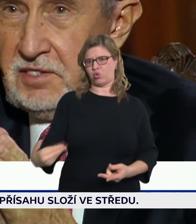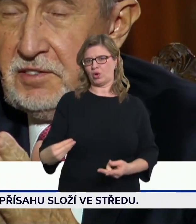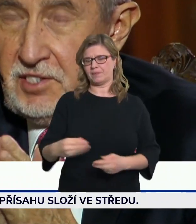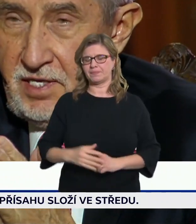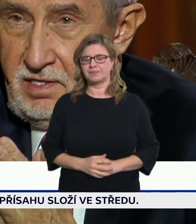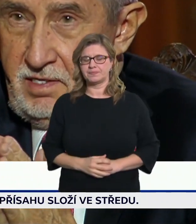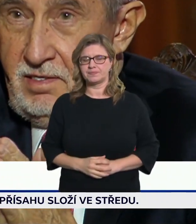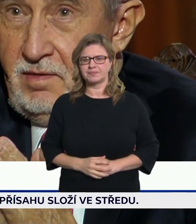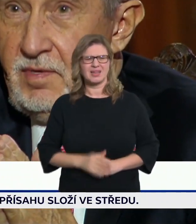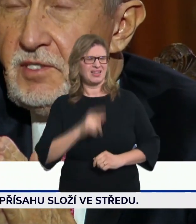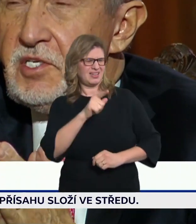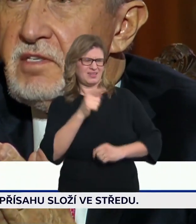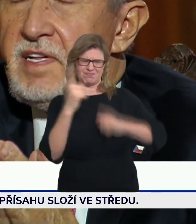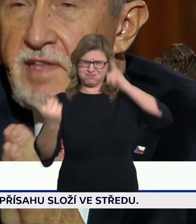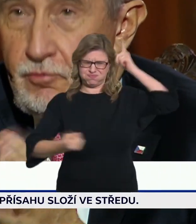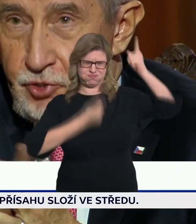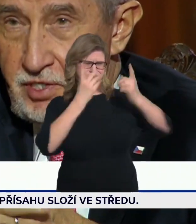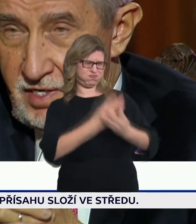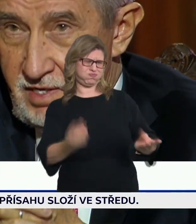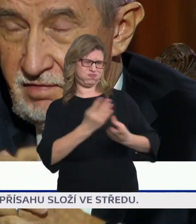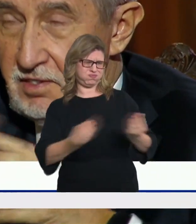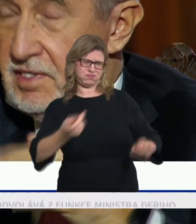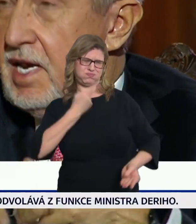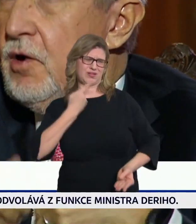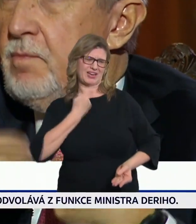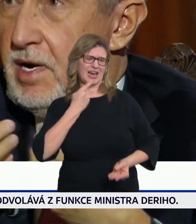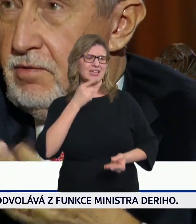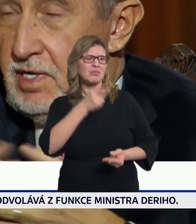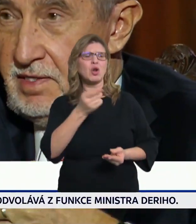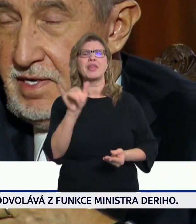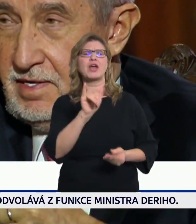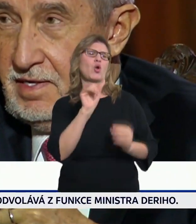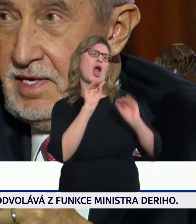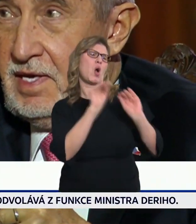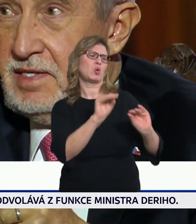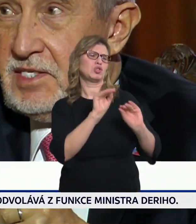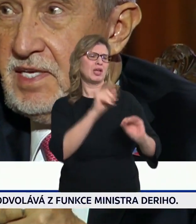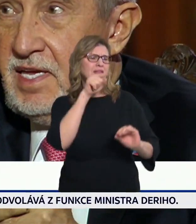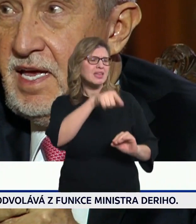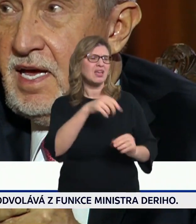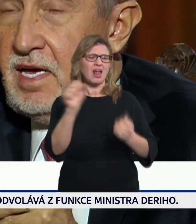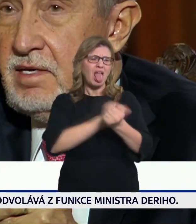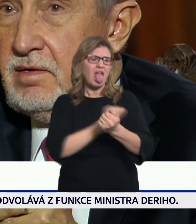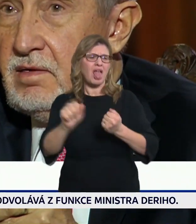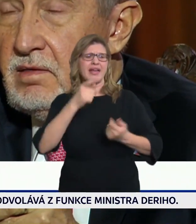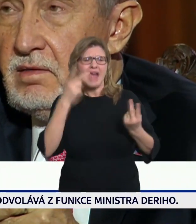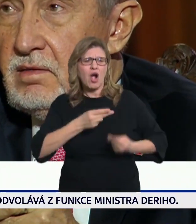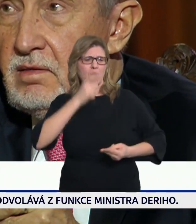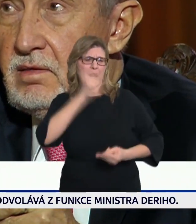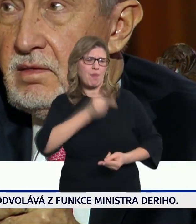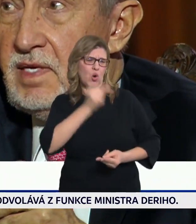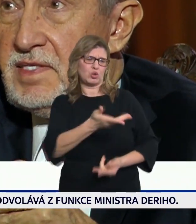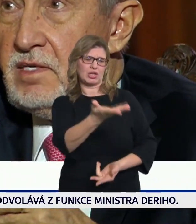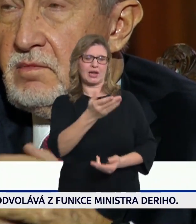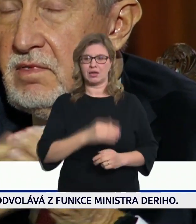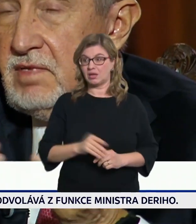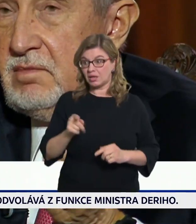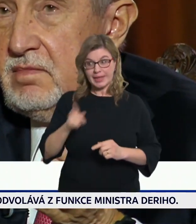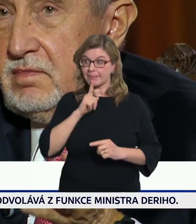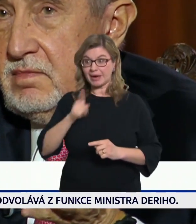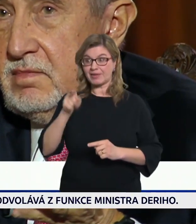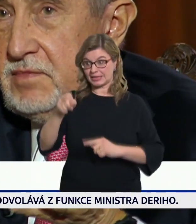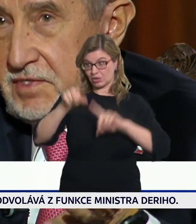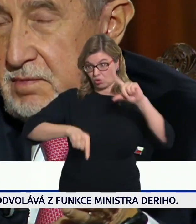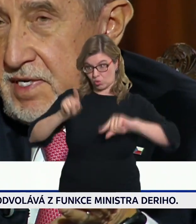ani nevíte, co jste řekl, protože to vás naučili, vy to stále opakujete. Takže to není pravda, že jste zadlužil tuhle zemi? Já se